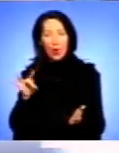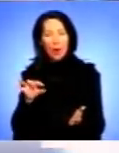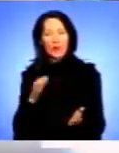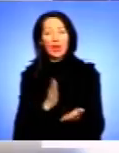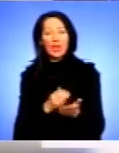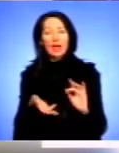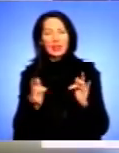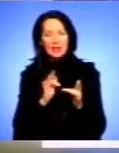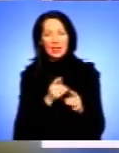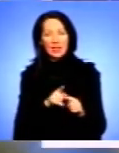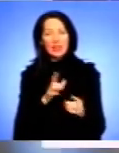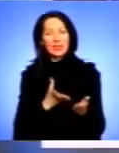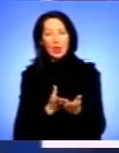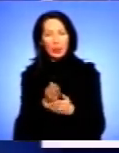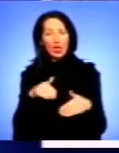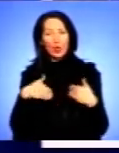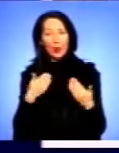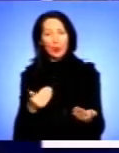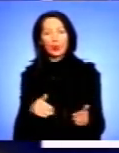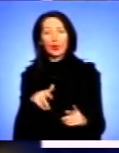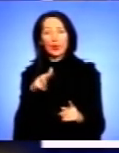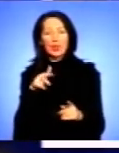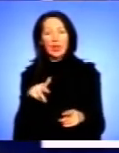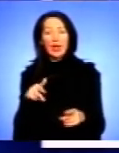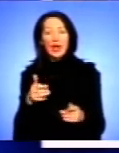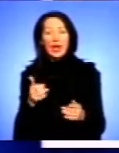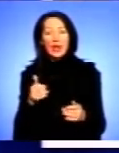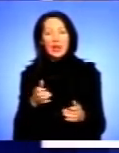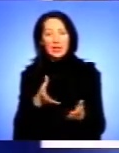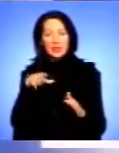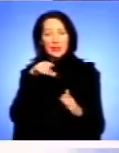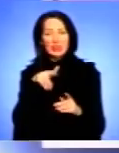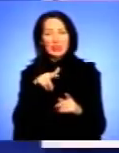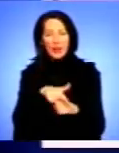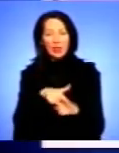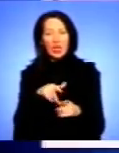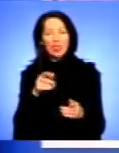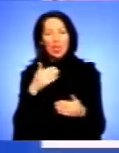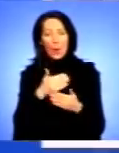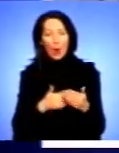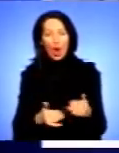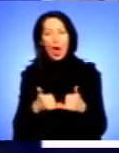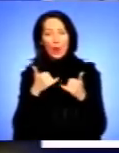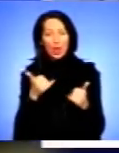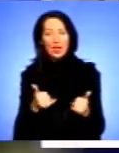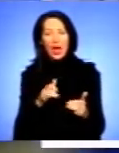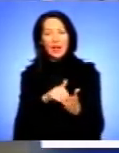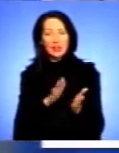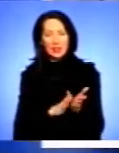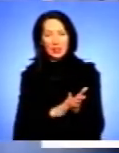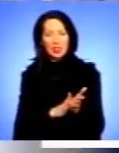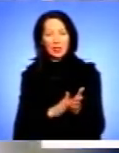плату пропонують завантажити програму для реєстрації. Педагоги радять абітурієнтам користуватися офіційними